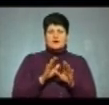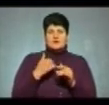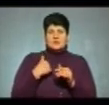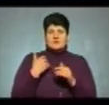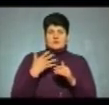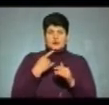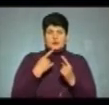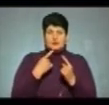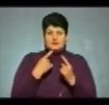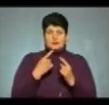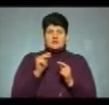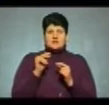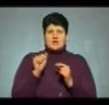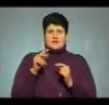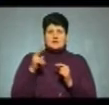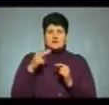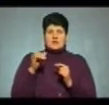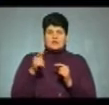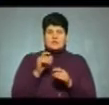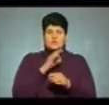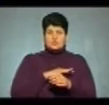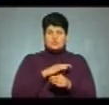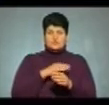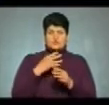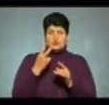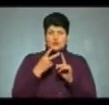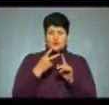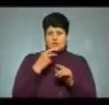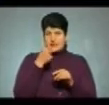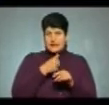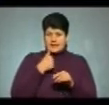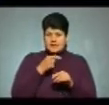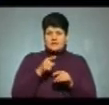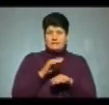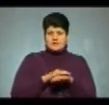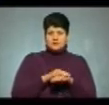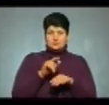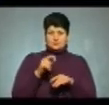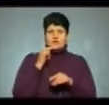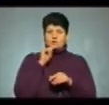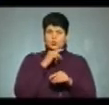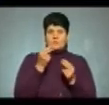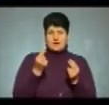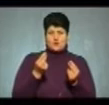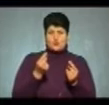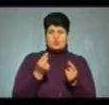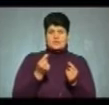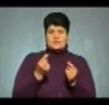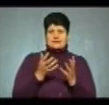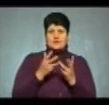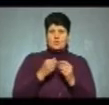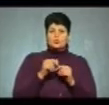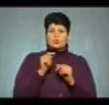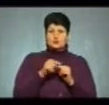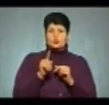казав, по Чалдаєва, вони вже використовуються другий рік, і фактично мешканці економлять кошти за рахунок того,